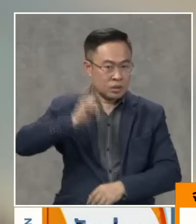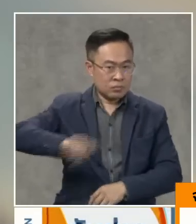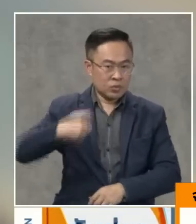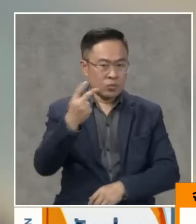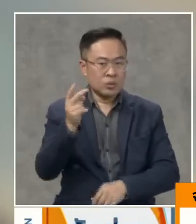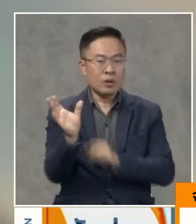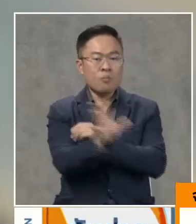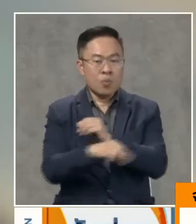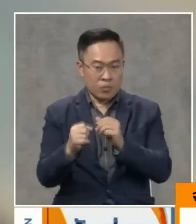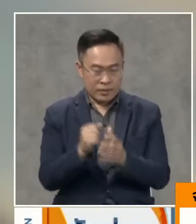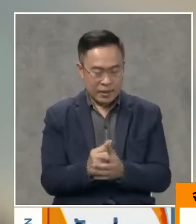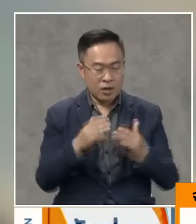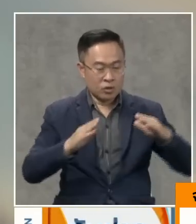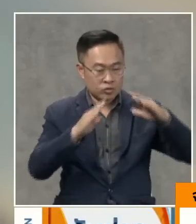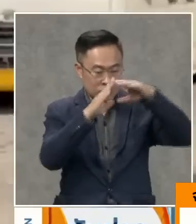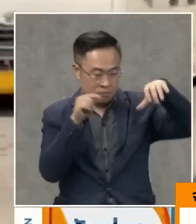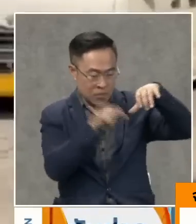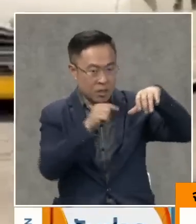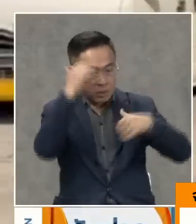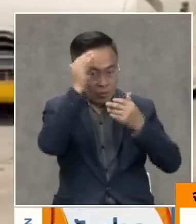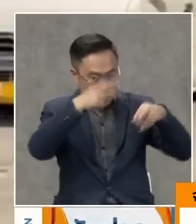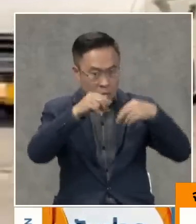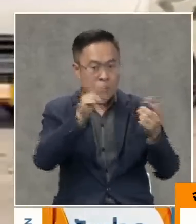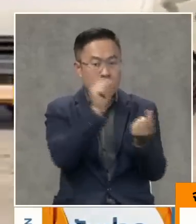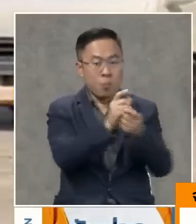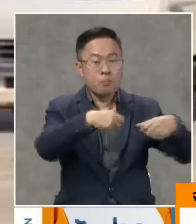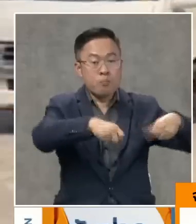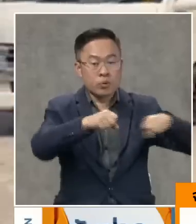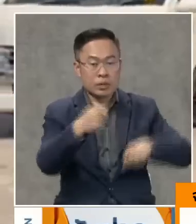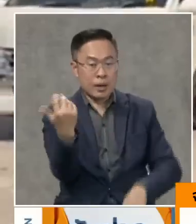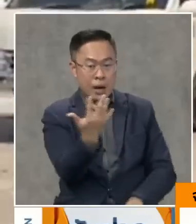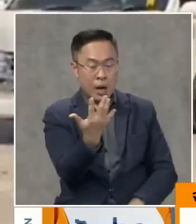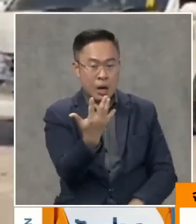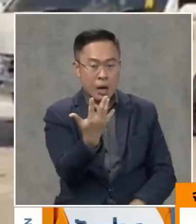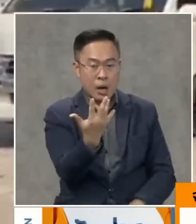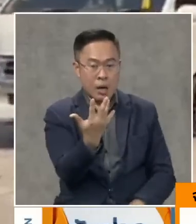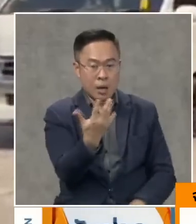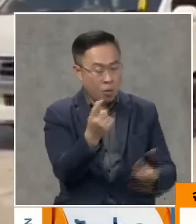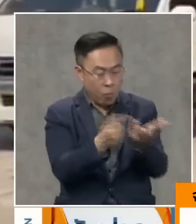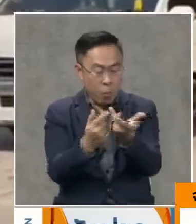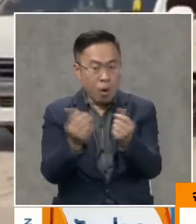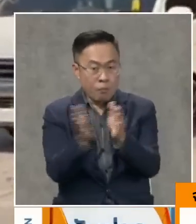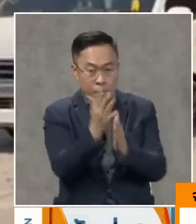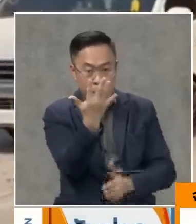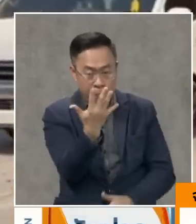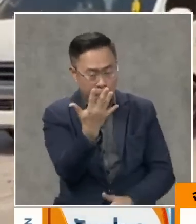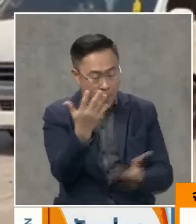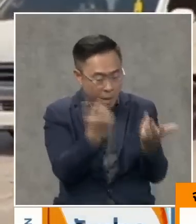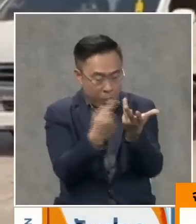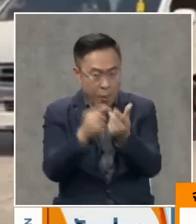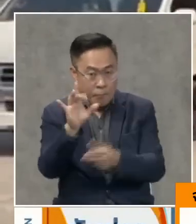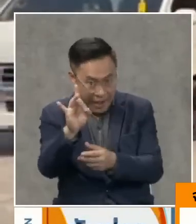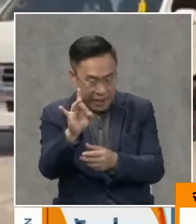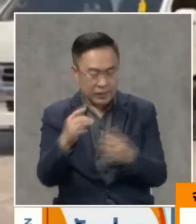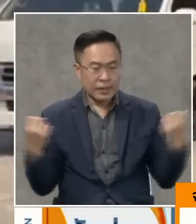วจยึดของกลางหลายรายการค่ะเพราะไม่ได้มีแค่รถคันเดียวนะคะดูสิคะคือมีจักรยานยนต์ทั้งหมด8คันด้วยกันยังไปเจอเสื้อผ้